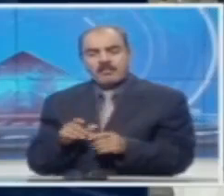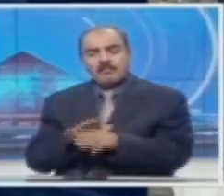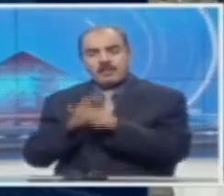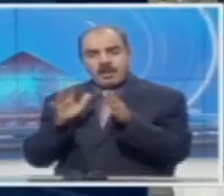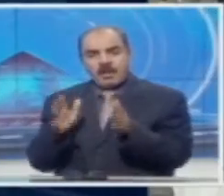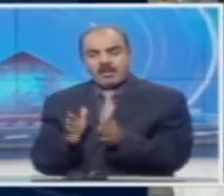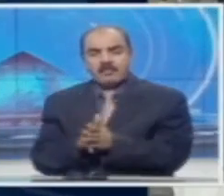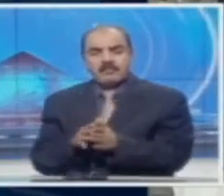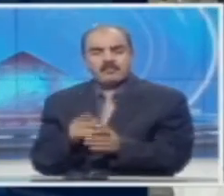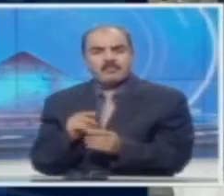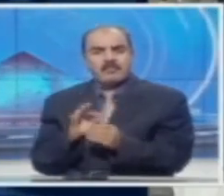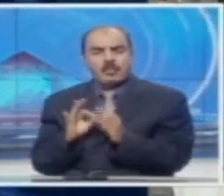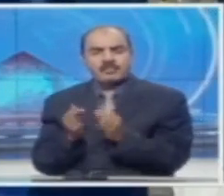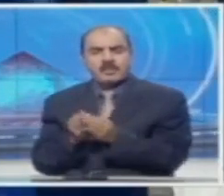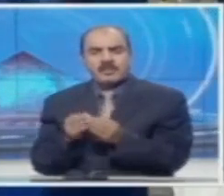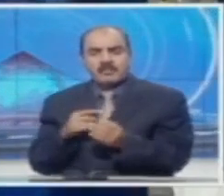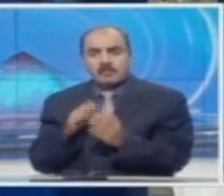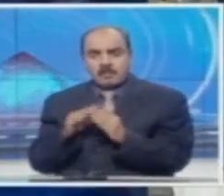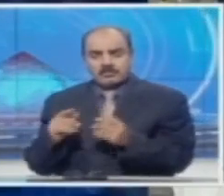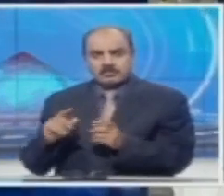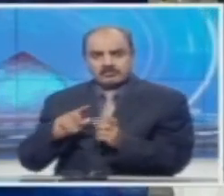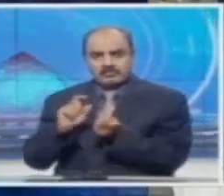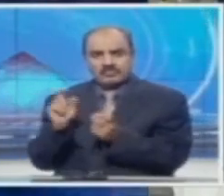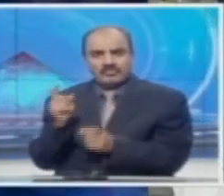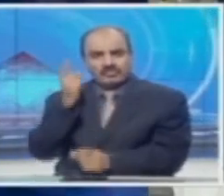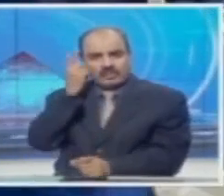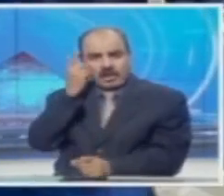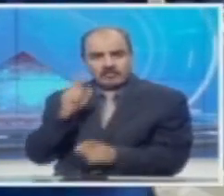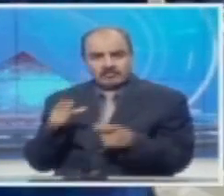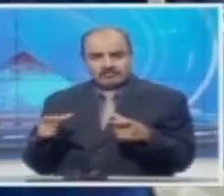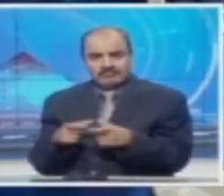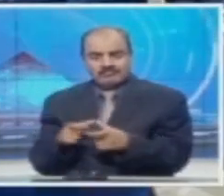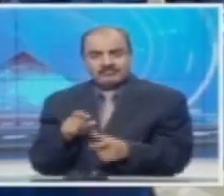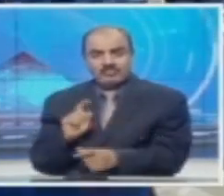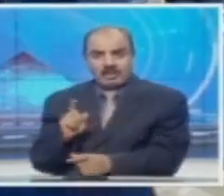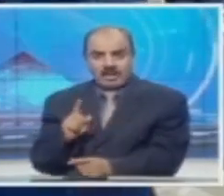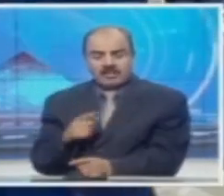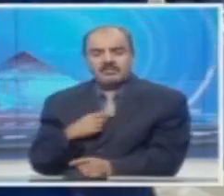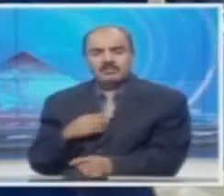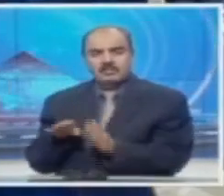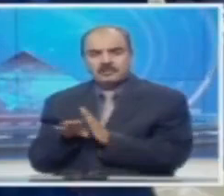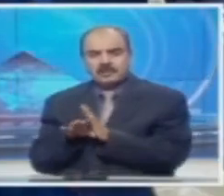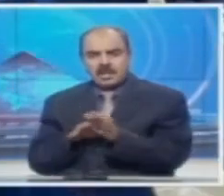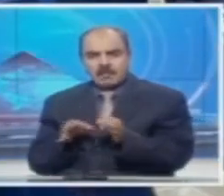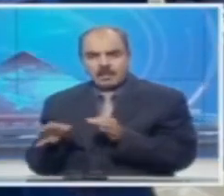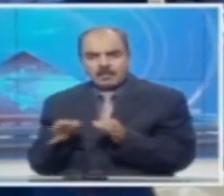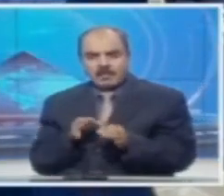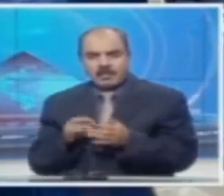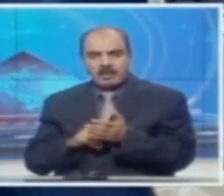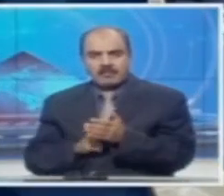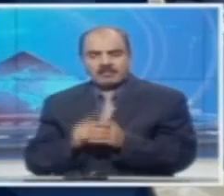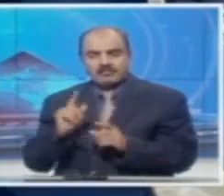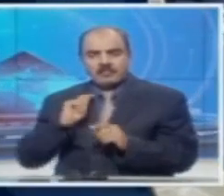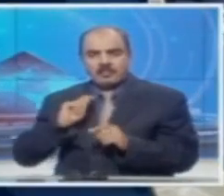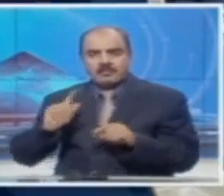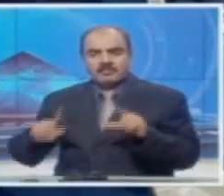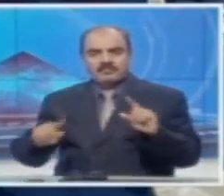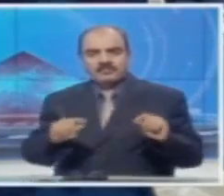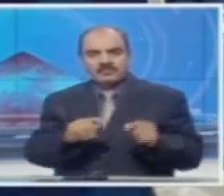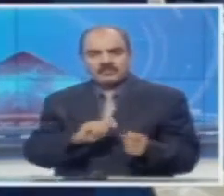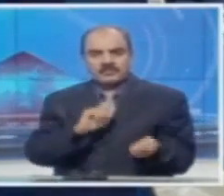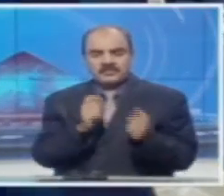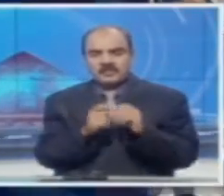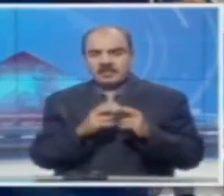مؤتمر المناخ القادم التي تستضيفه مصر بمدينة شرم الشيخ عقد وتنظيم منتدى لبحث دور المحليات في مواجهة